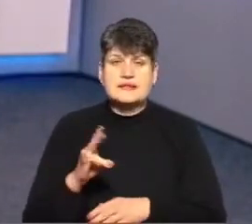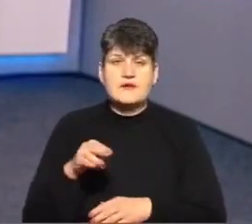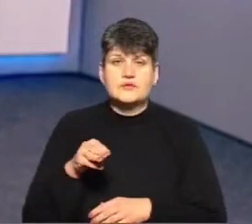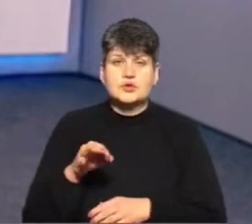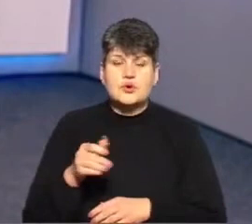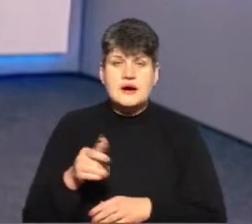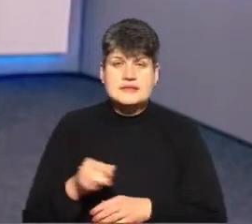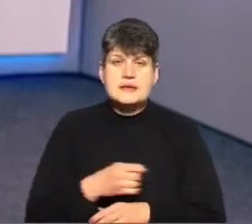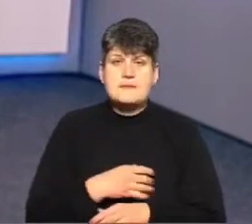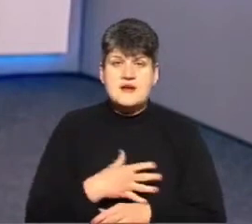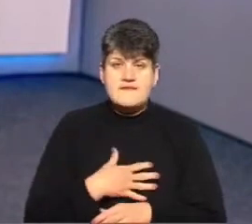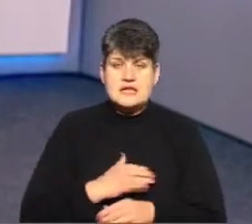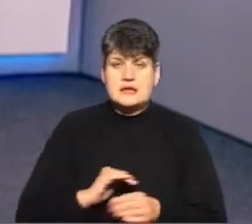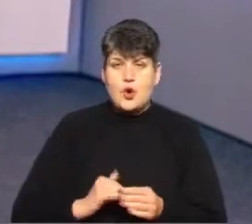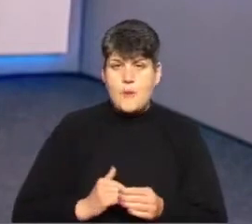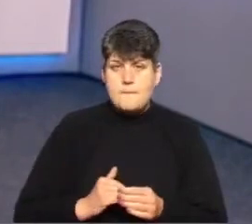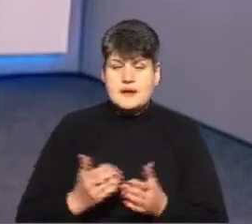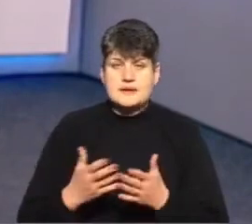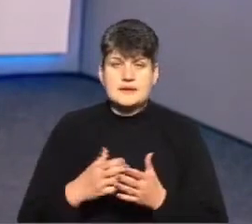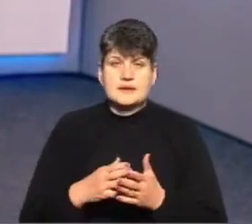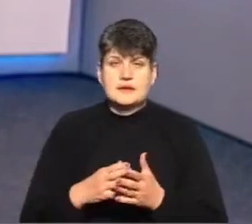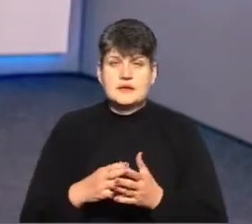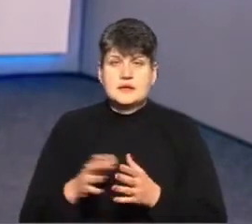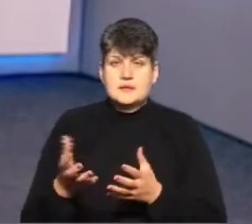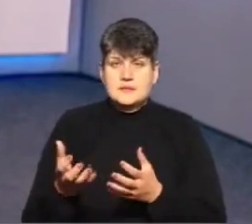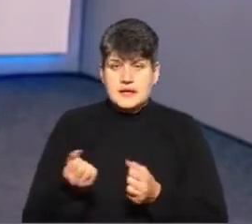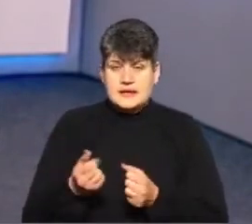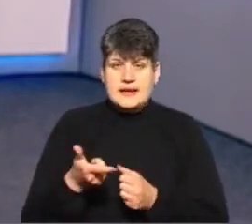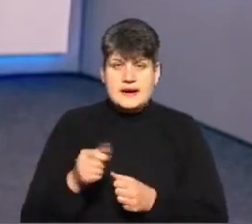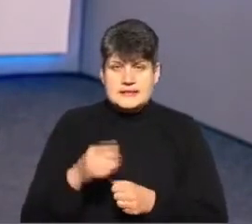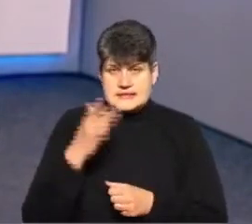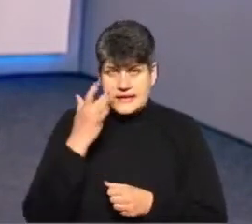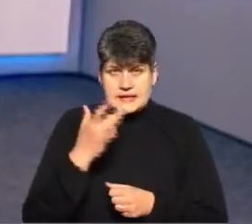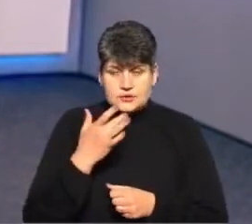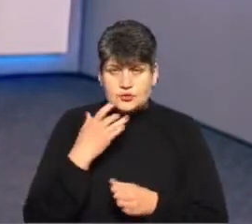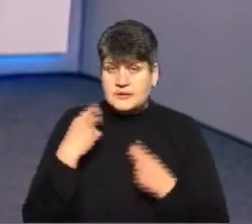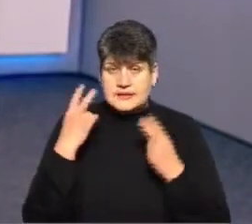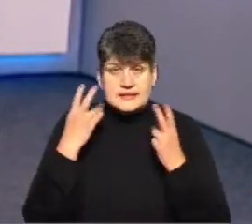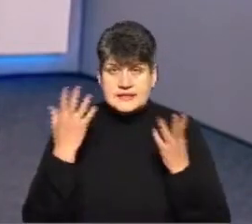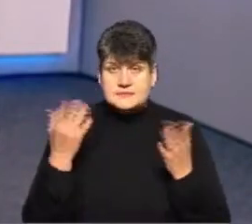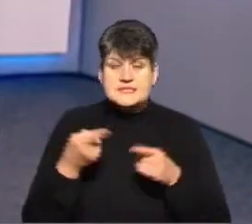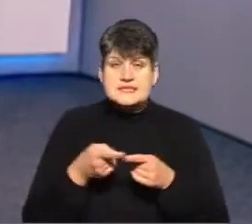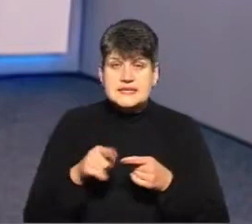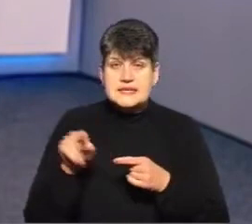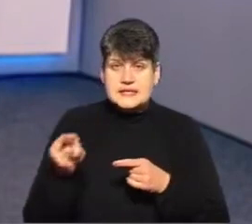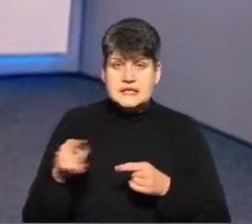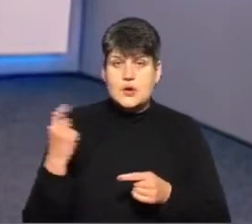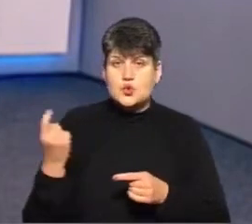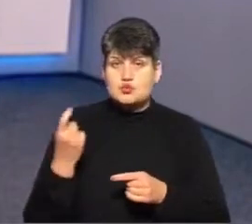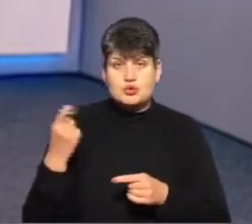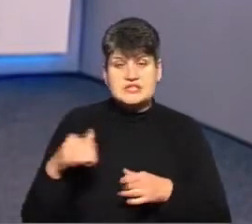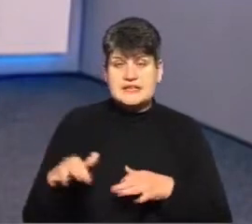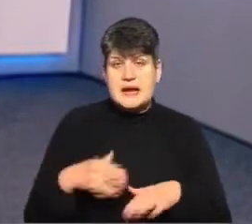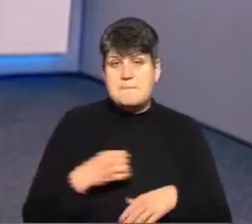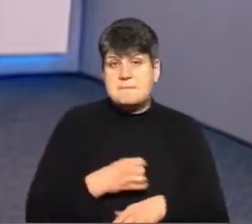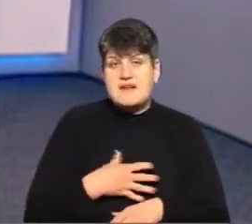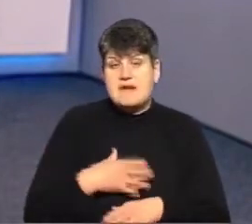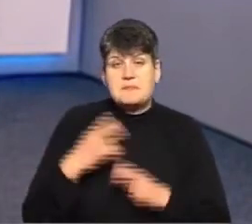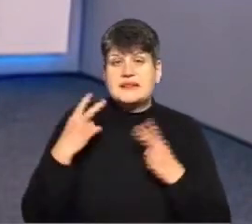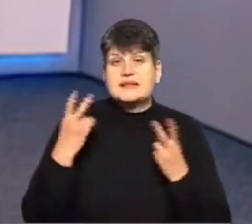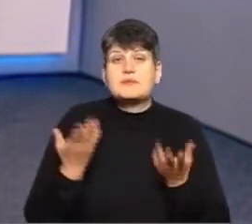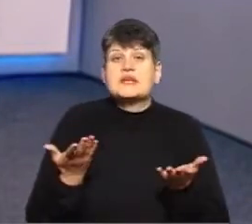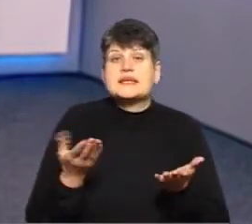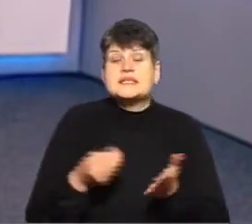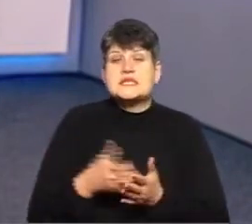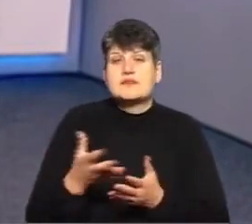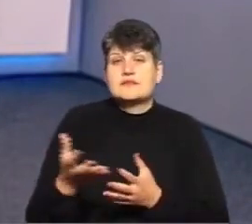які закачували газ літом, ми ж не знаємо, це їхня господарська діяльність приватна, ми не можемо знати, по якій ціні вони закачали